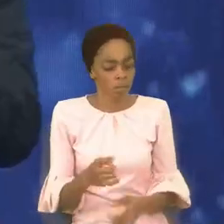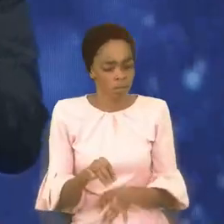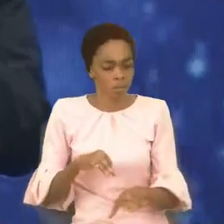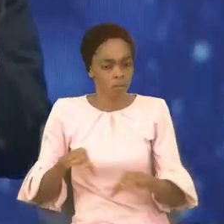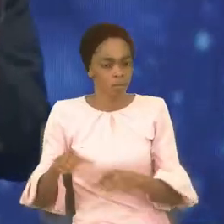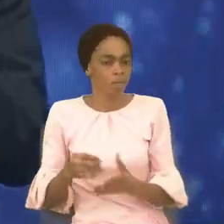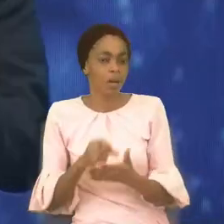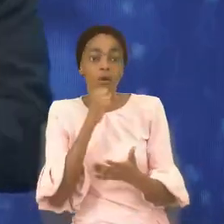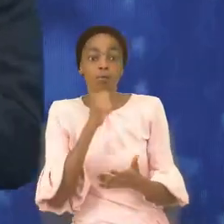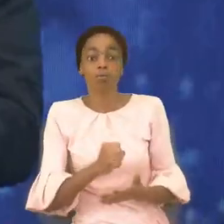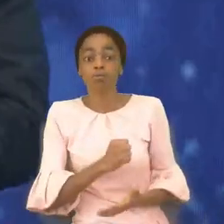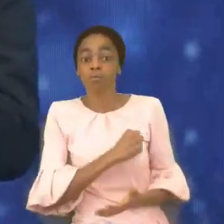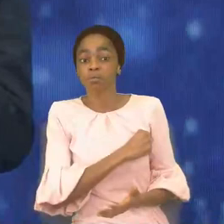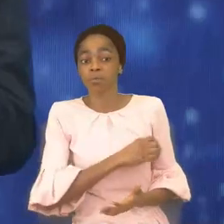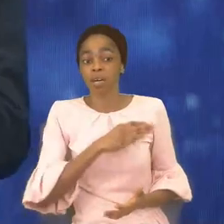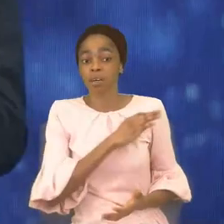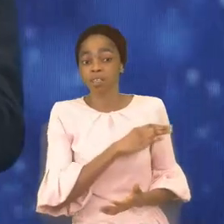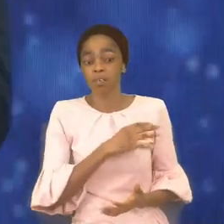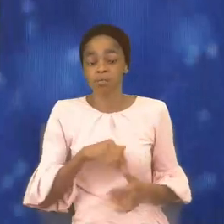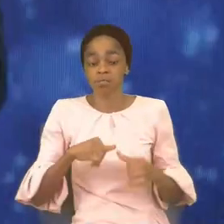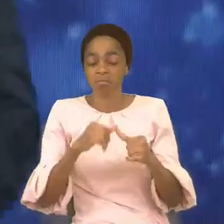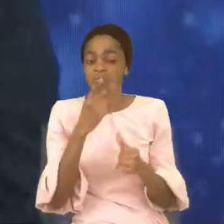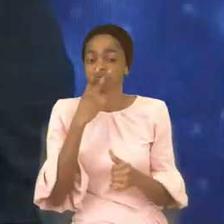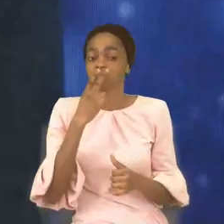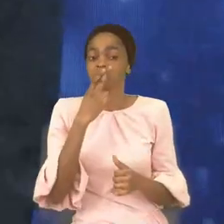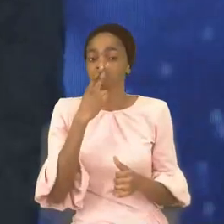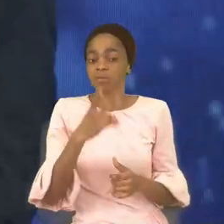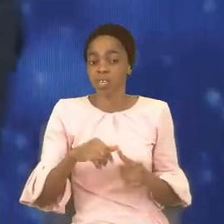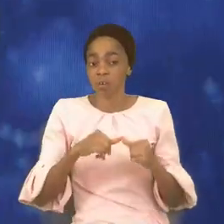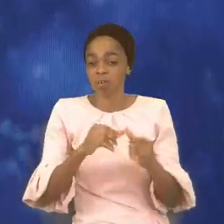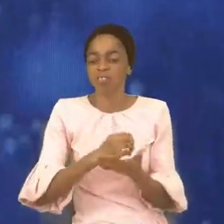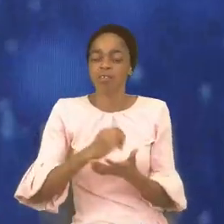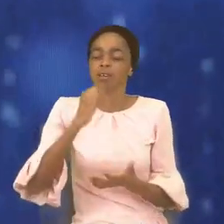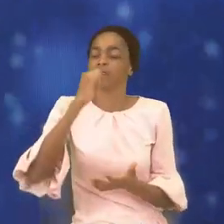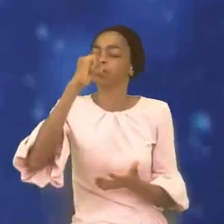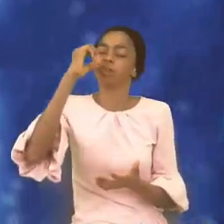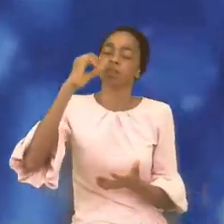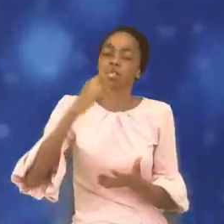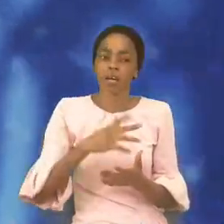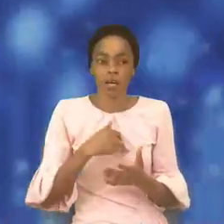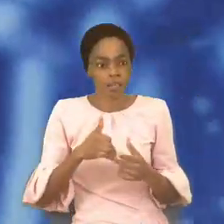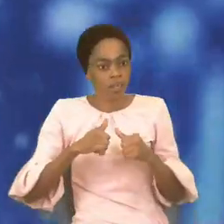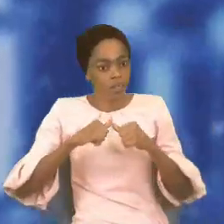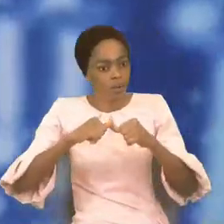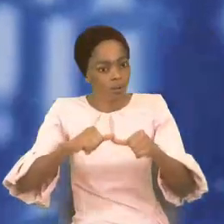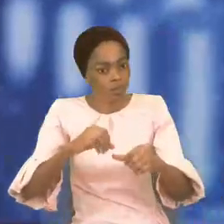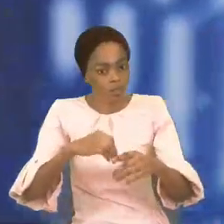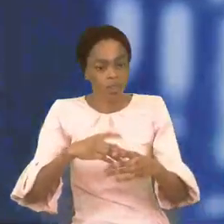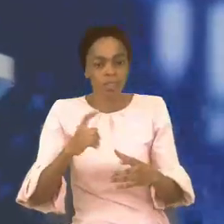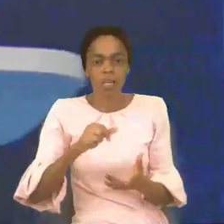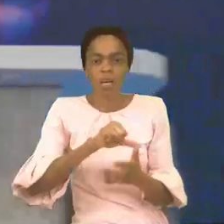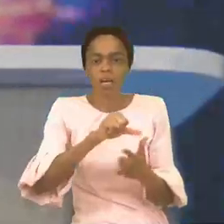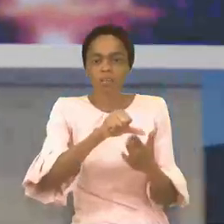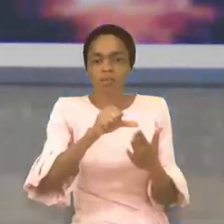leur premier usage, ils continuent à fumer, ils continuent à boire, ils continuent